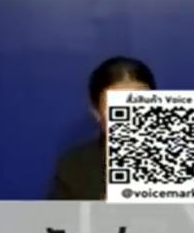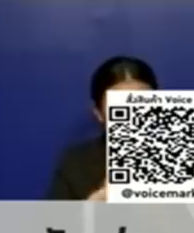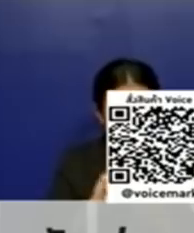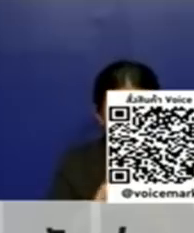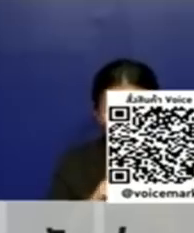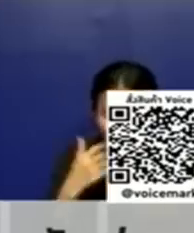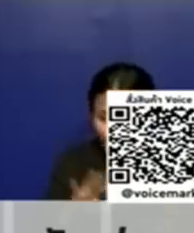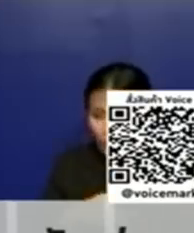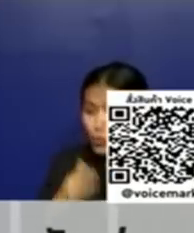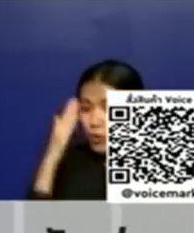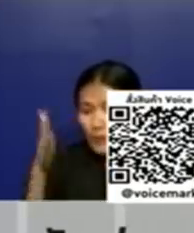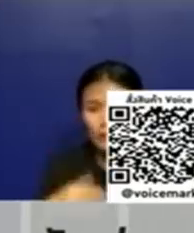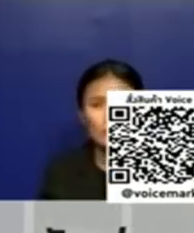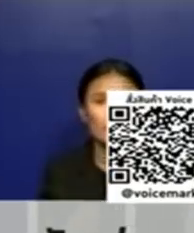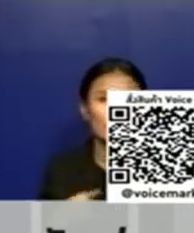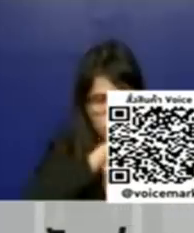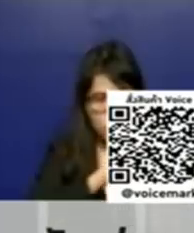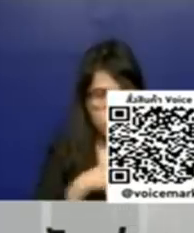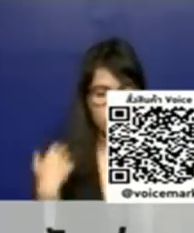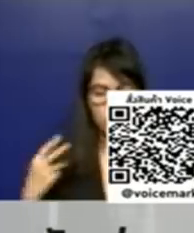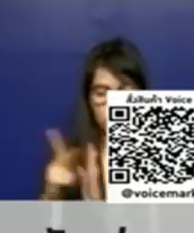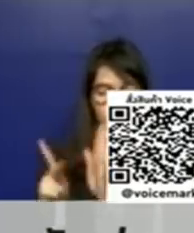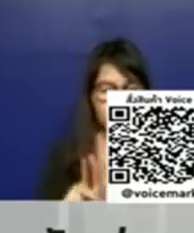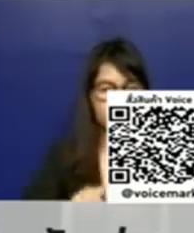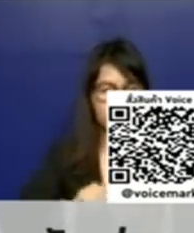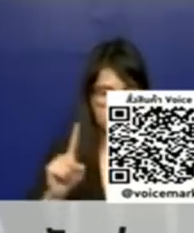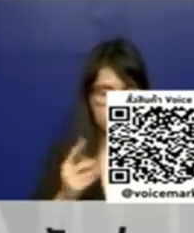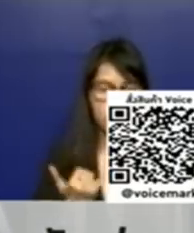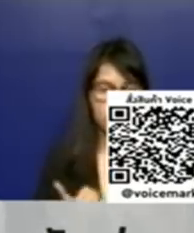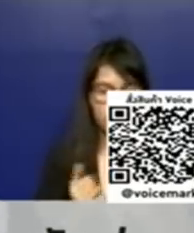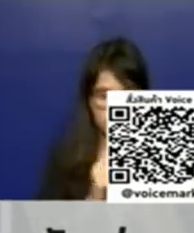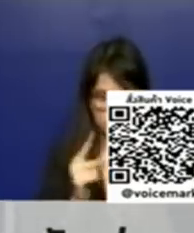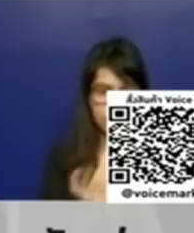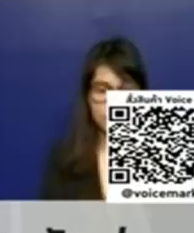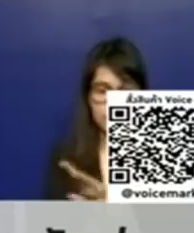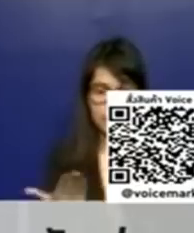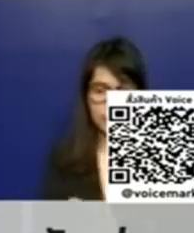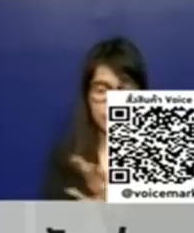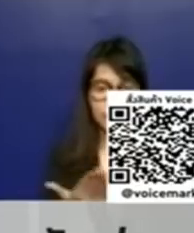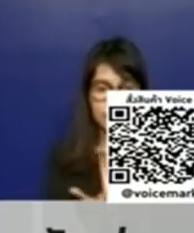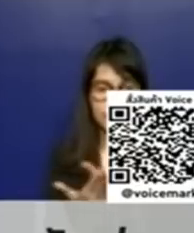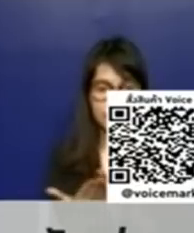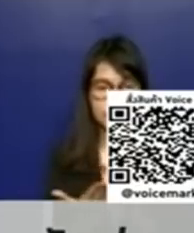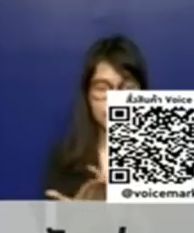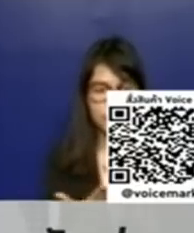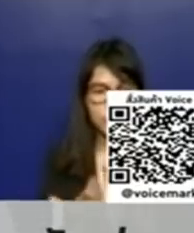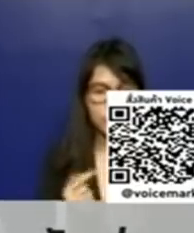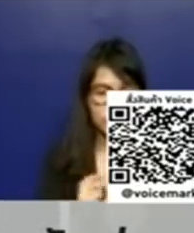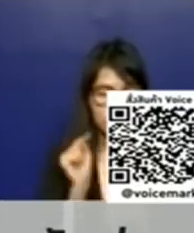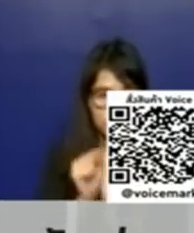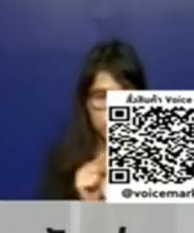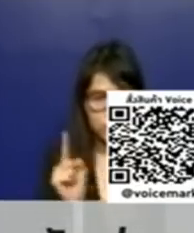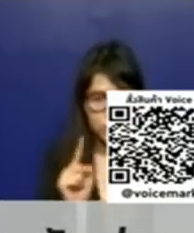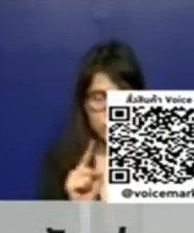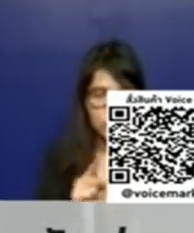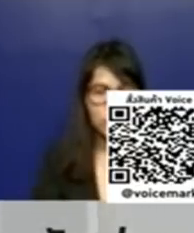เฮ้ยแต่คนในพรรคคุณเป็นแบบนี้แล้วคุณภาพของ3คนที่มันมีอยู่เท่านี้นะฮะคุณคิดว่ามันจะสะท้อนออกมาต่อประชาชนยังไงก็ส